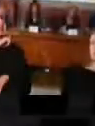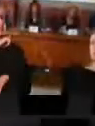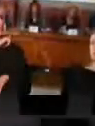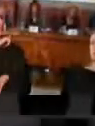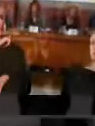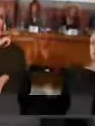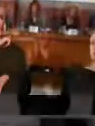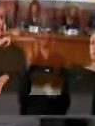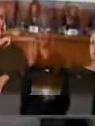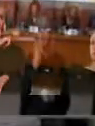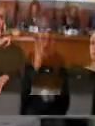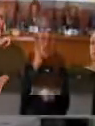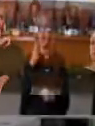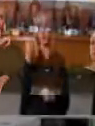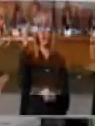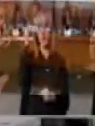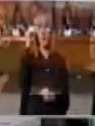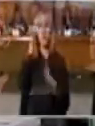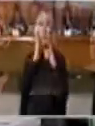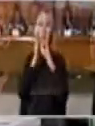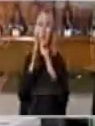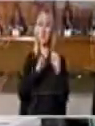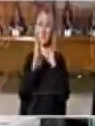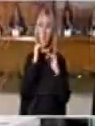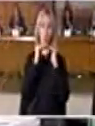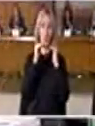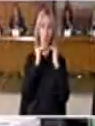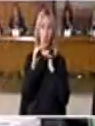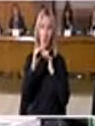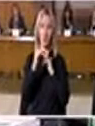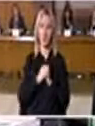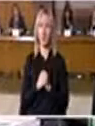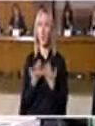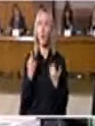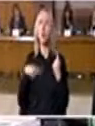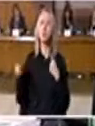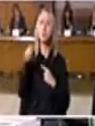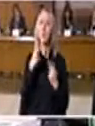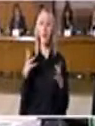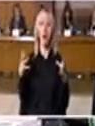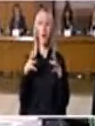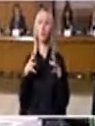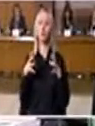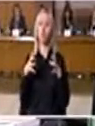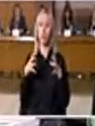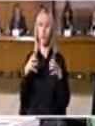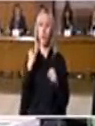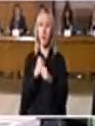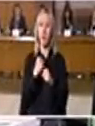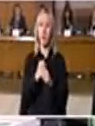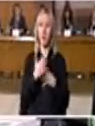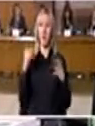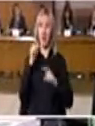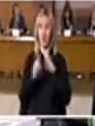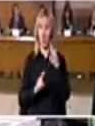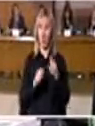Sa poverenika za zaštitu ravnopravnosti. Dakle, koliko smo mi kao celokupno društvo napravili velikih i malih